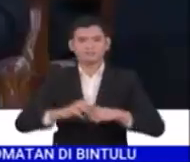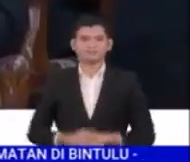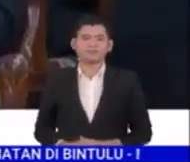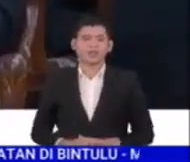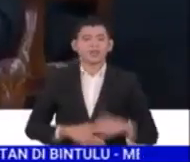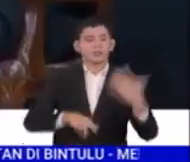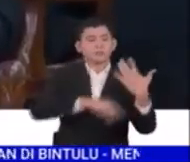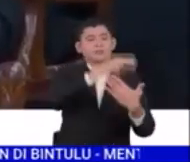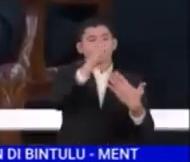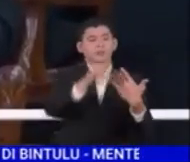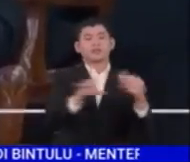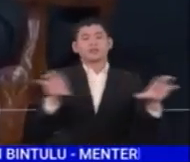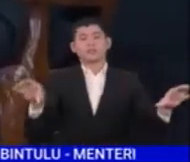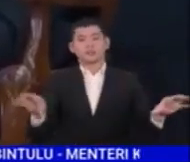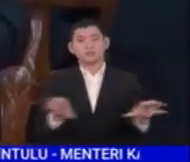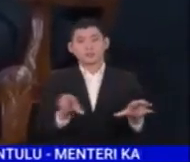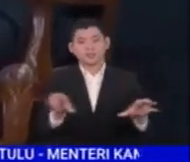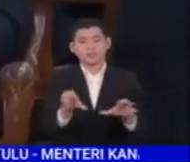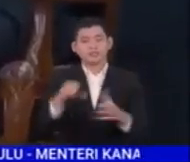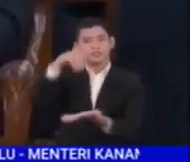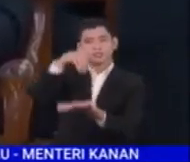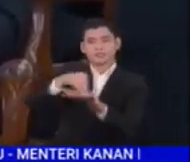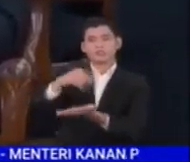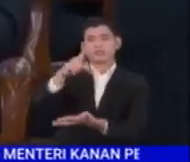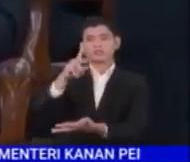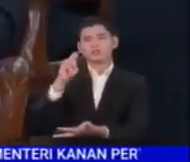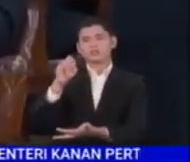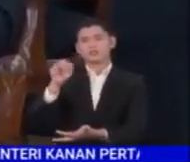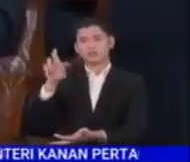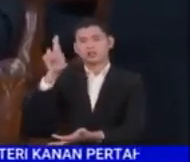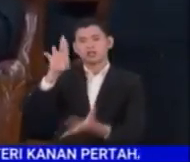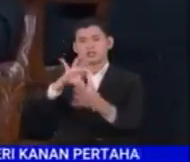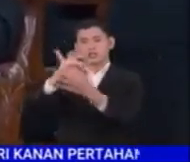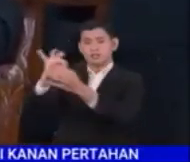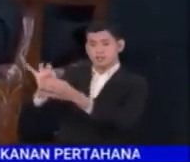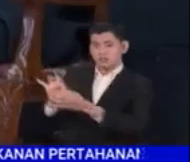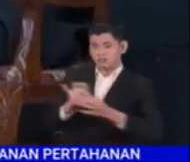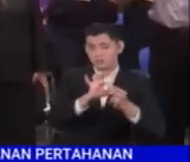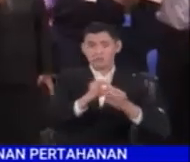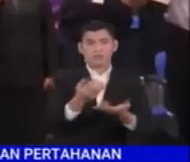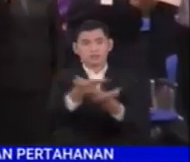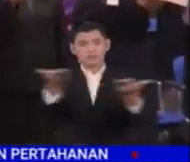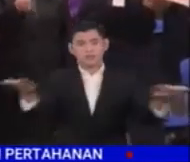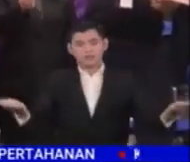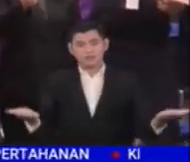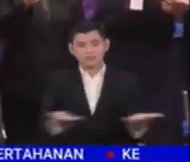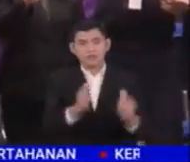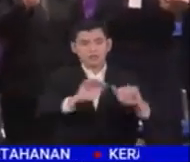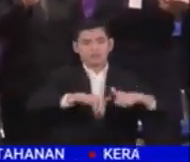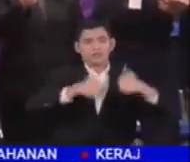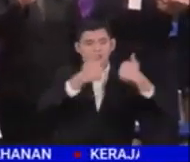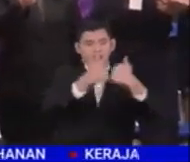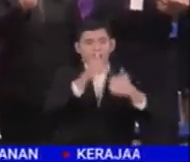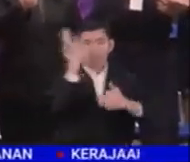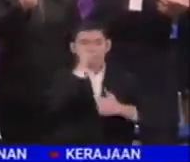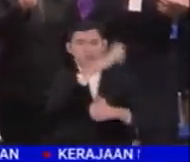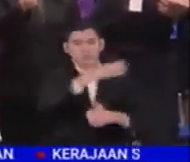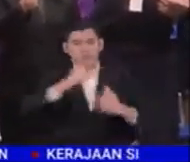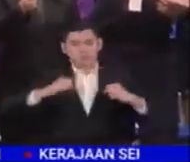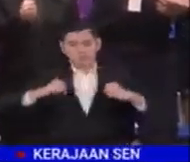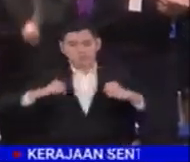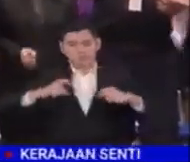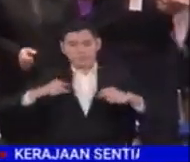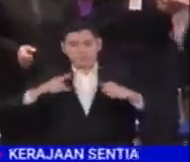program berlangsung di kota itu mendapat kerjasama perbagai pertumbuhan bukan kerajaan dan agensi swasta